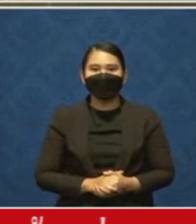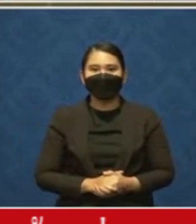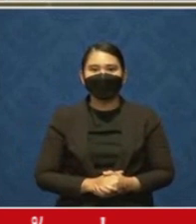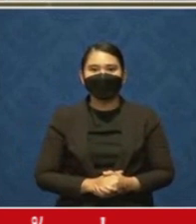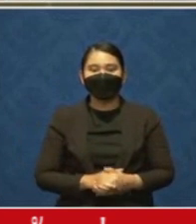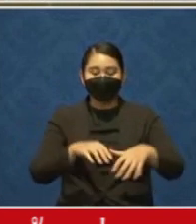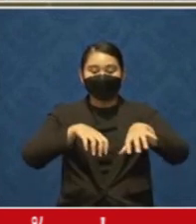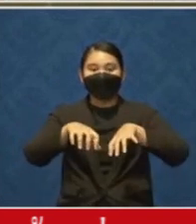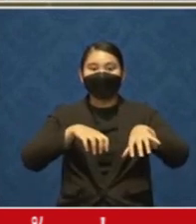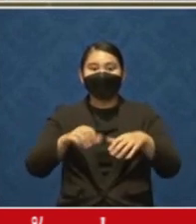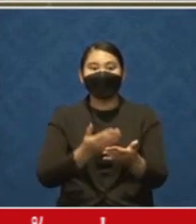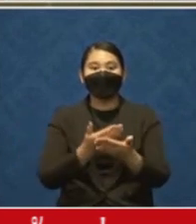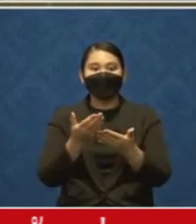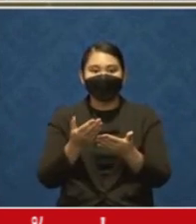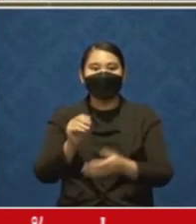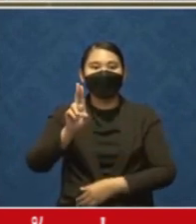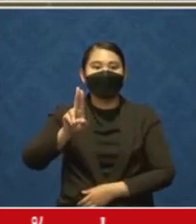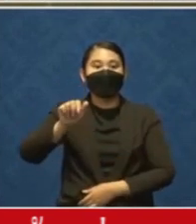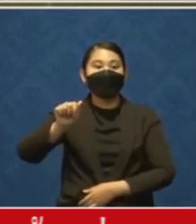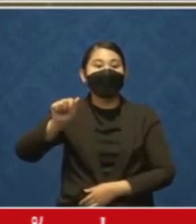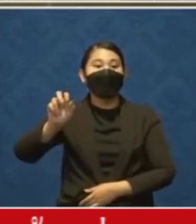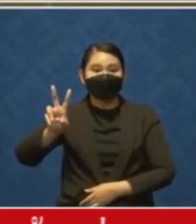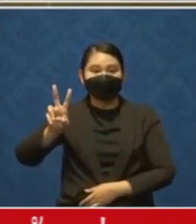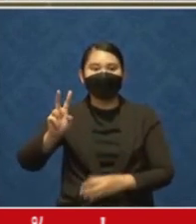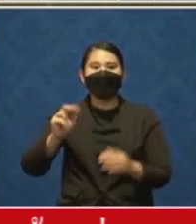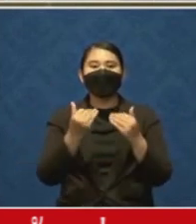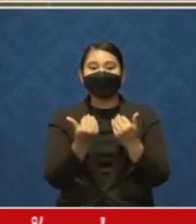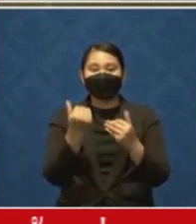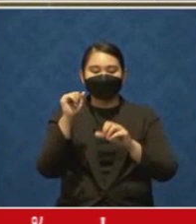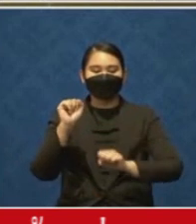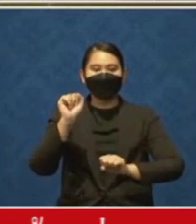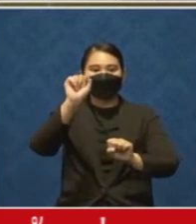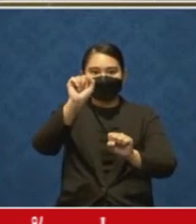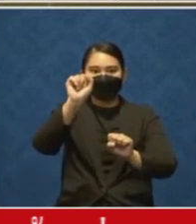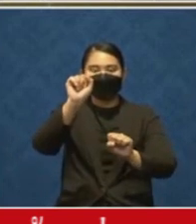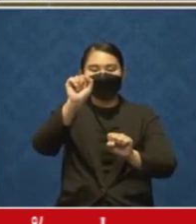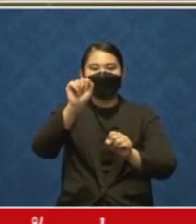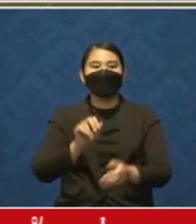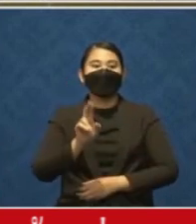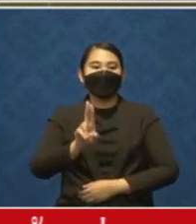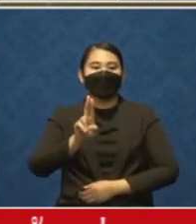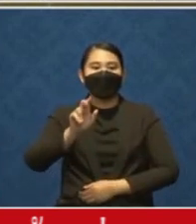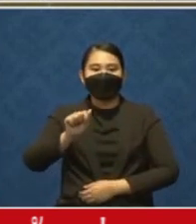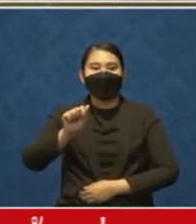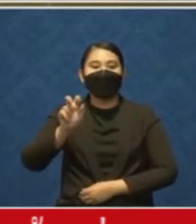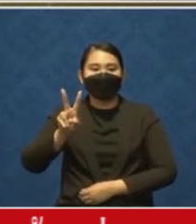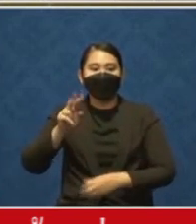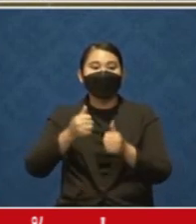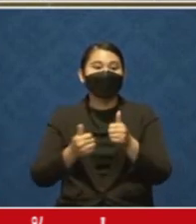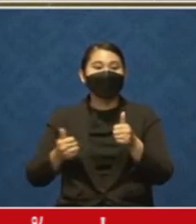ได้มีการจัดซื้อนะครับ UAV เนี่ยขณะนี้นะครับได้ประกาศแล้วว่า UAV ที่ชนะเนี่ย